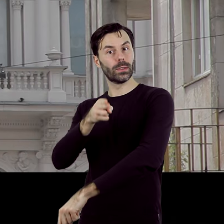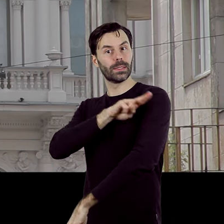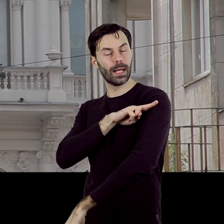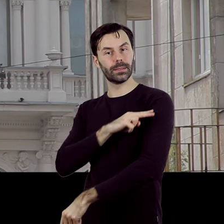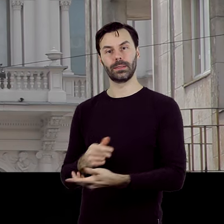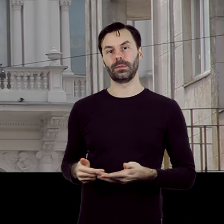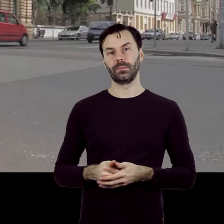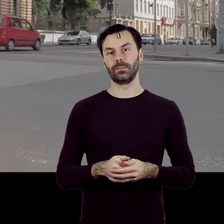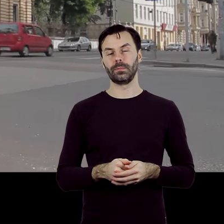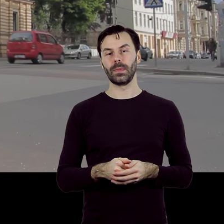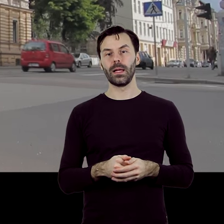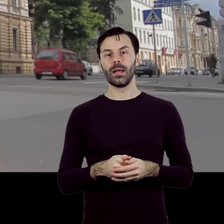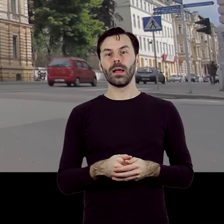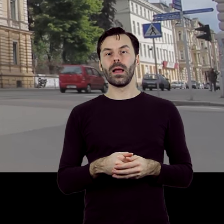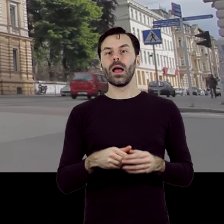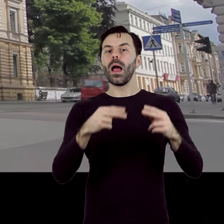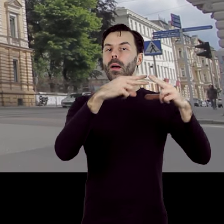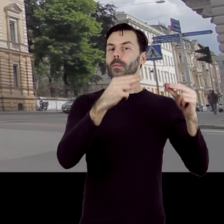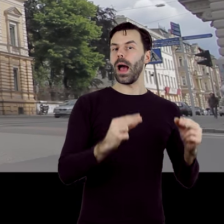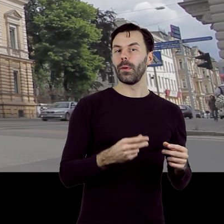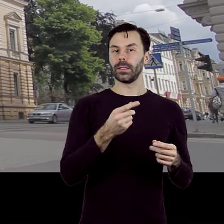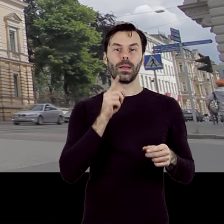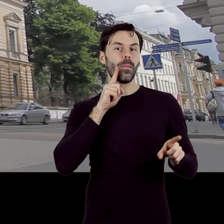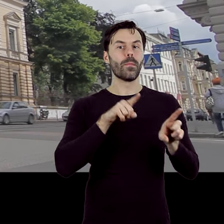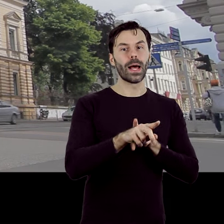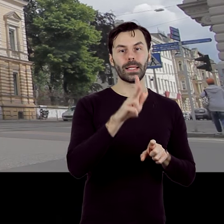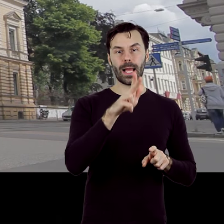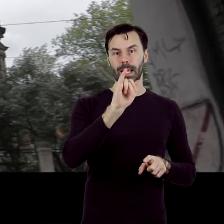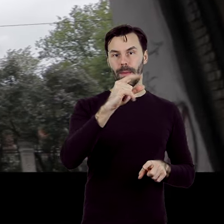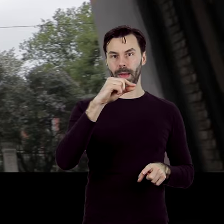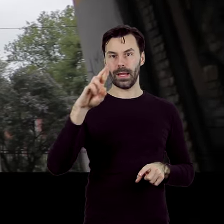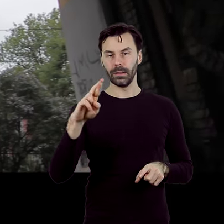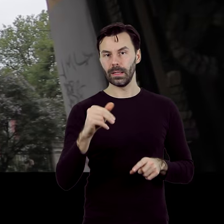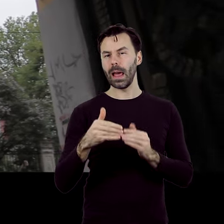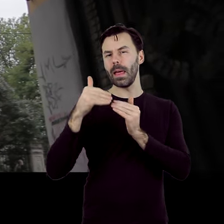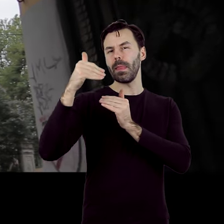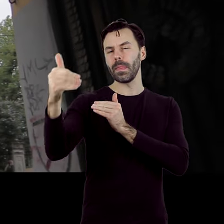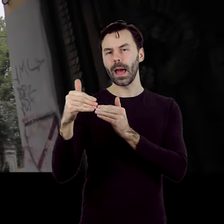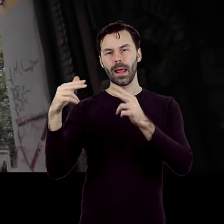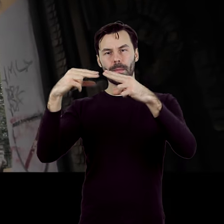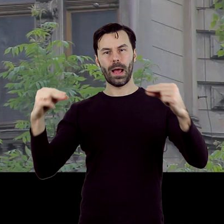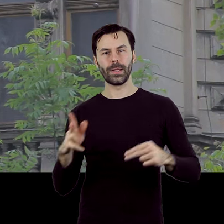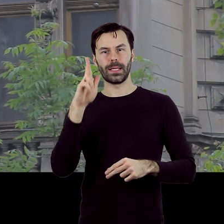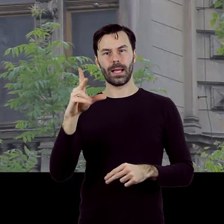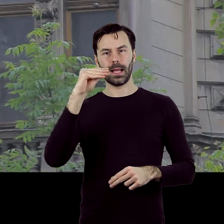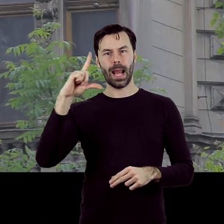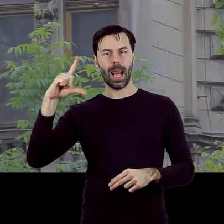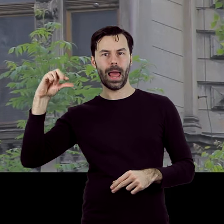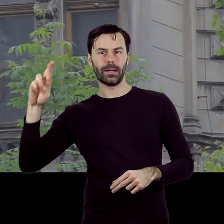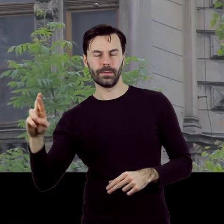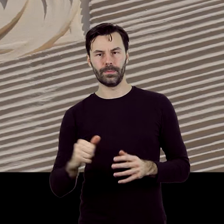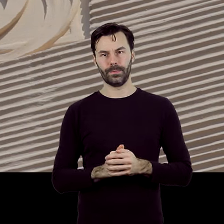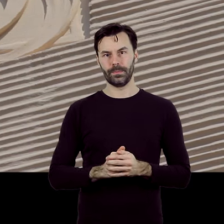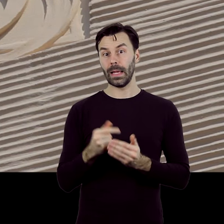i Maurycego, pałac kolejnych braci, Karola i Markusa Kiperów, a nieco dalej pałacyk Rudolfa Kellera.